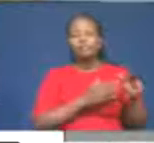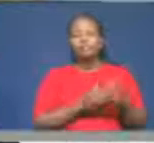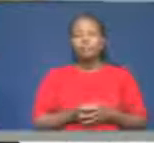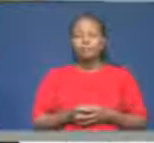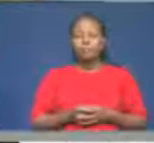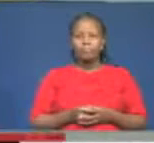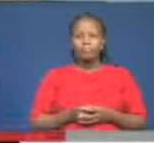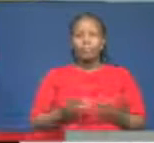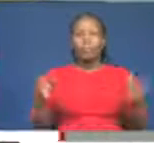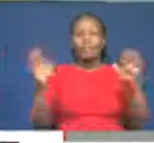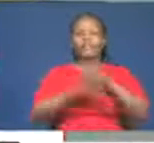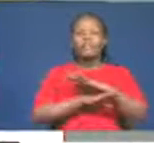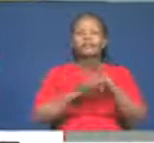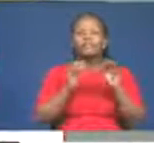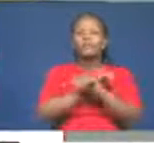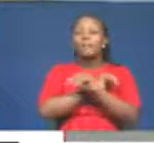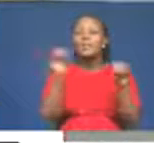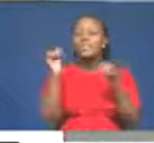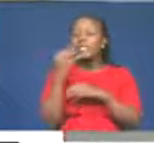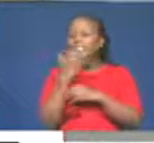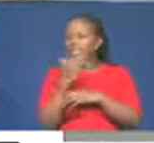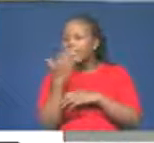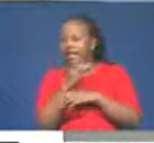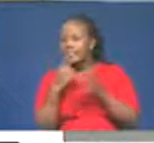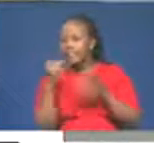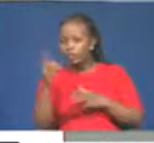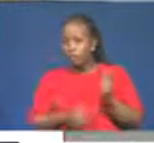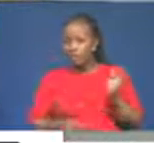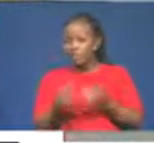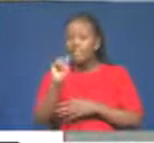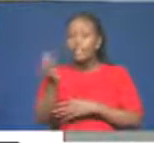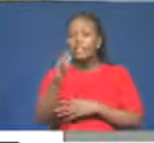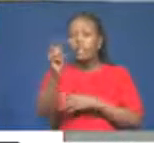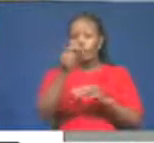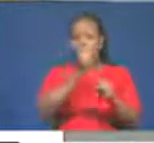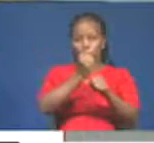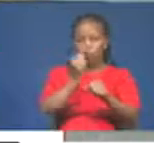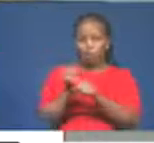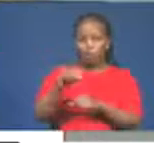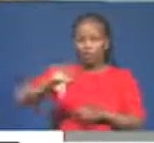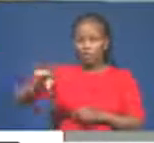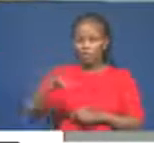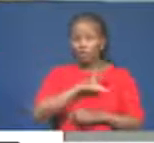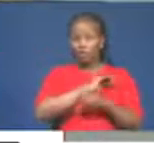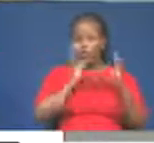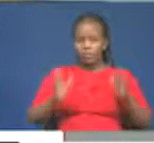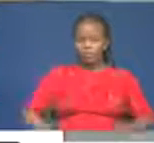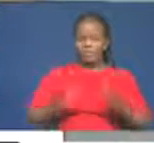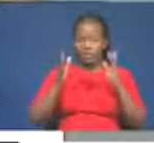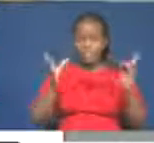Naibu Rais Rigathi Gachagua amesema serikali ya Kenya Kwanza itashirikiana na makamishna wa kaunti katika utekelezaji wa manifesto yake